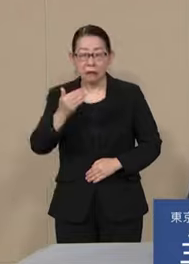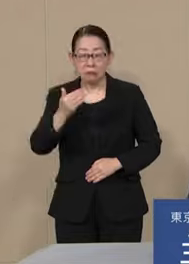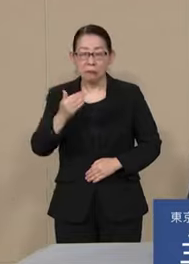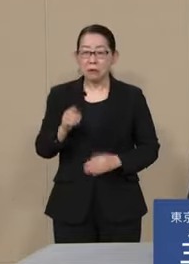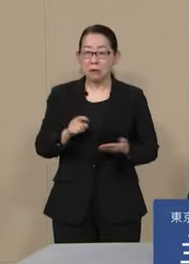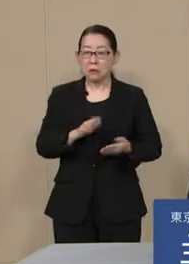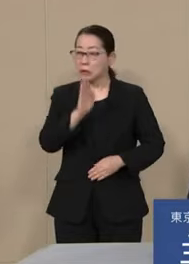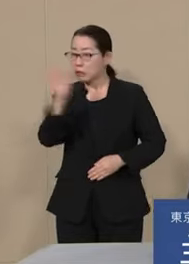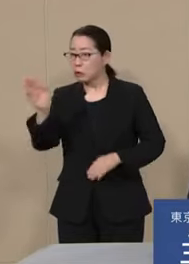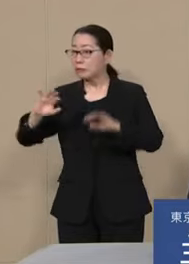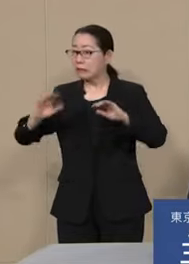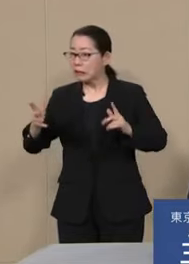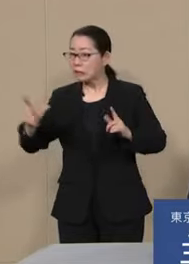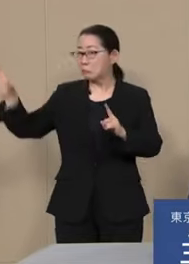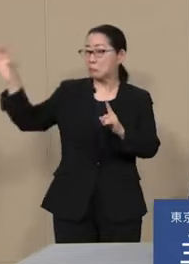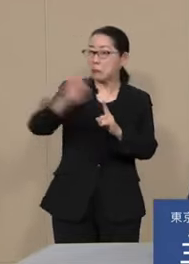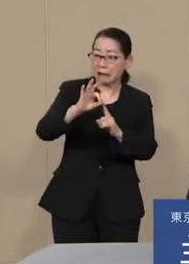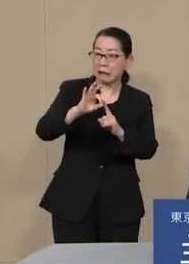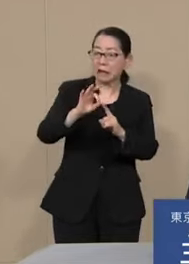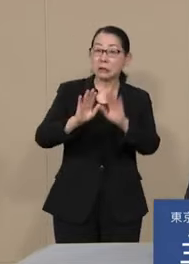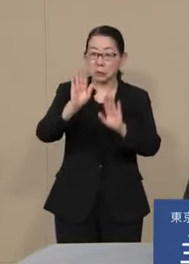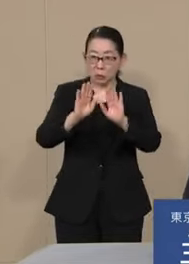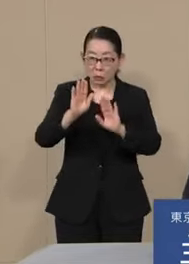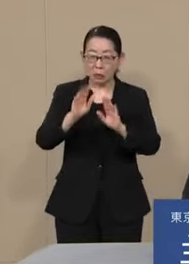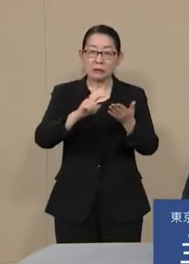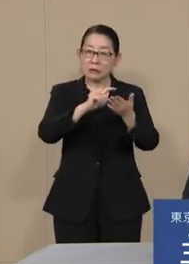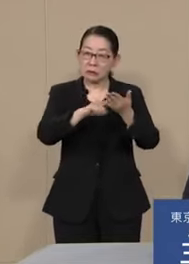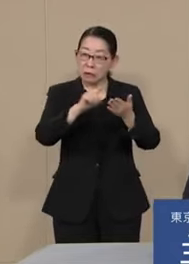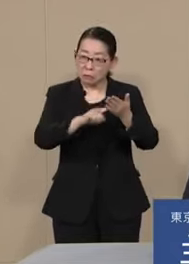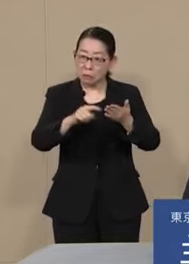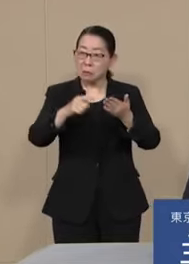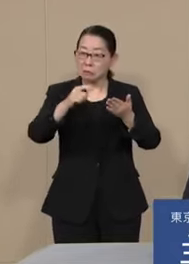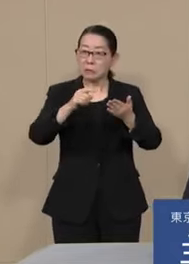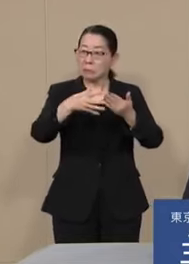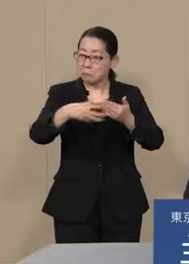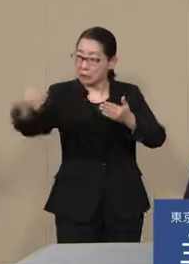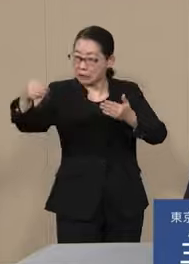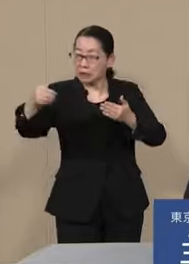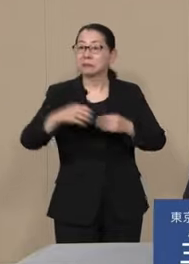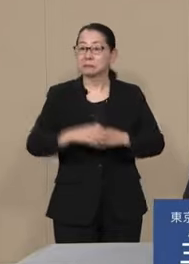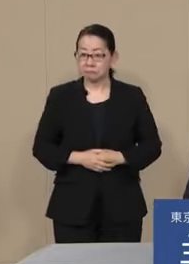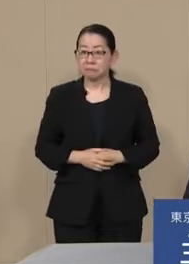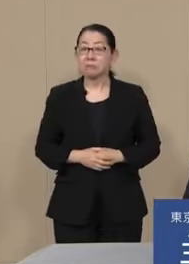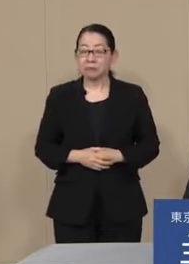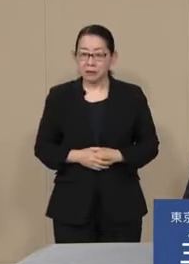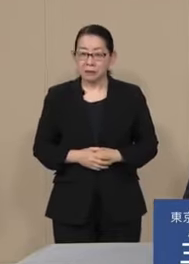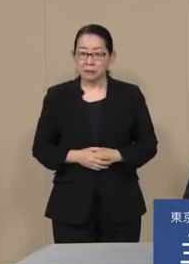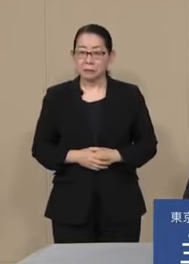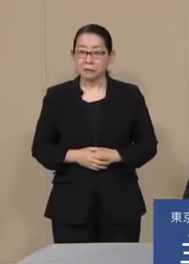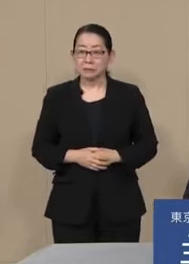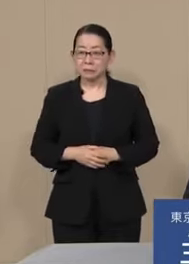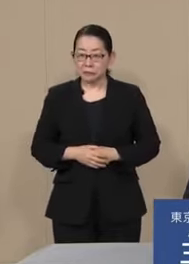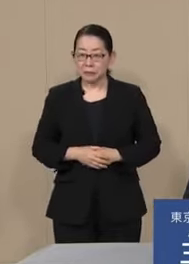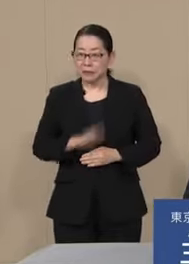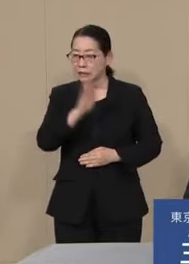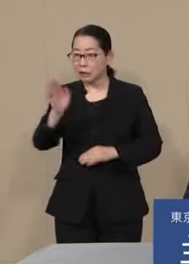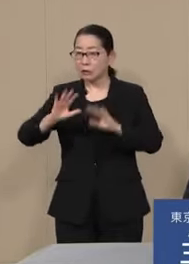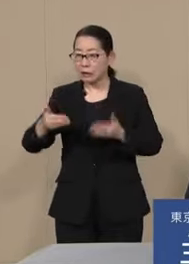一方的に送りつけスマホからも徴収し視聴しとたちにも請求してくるのは